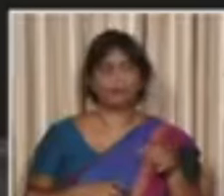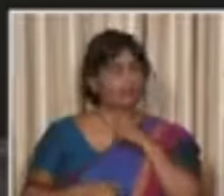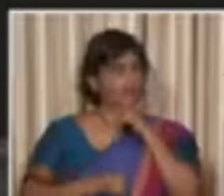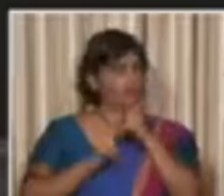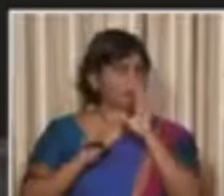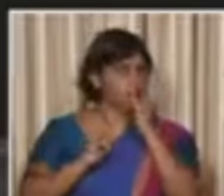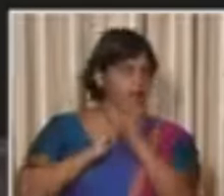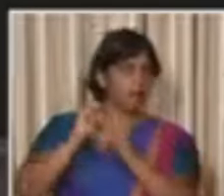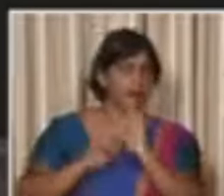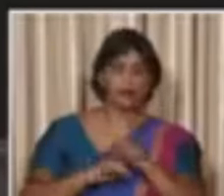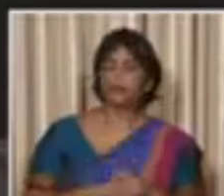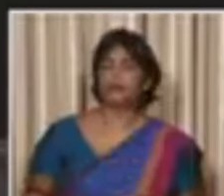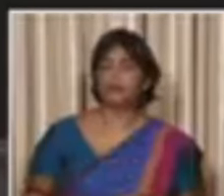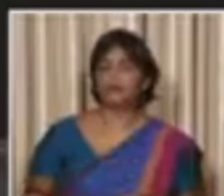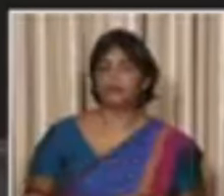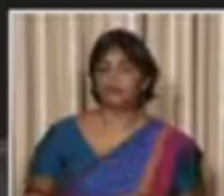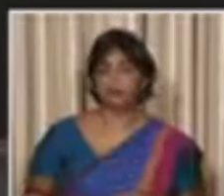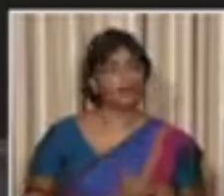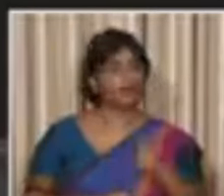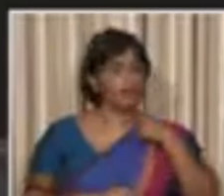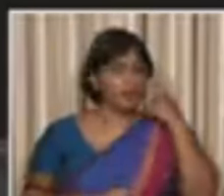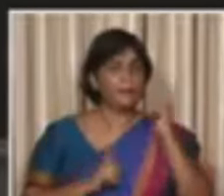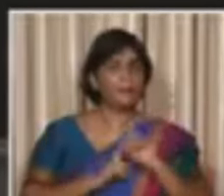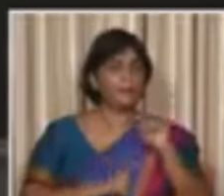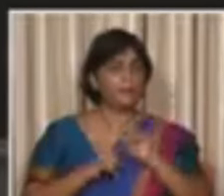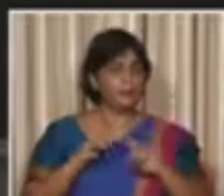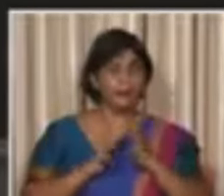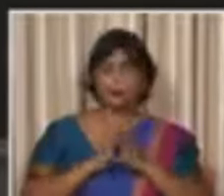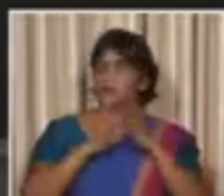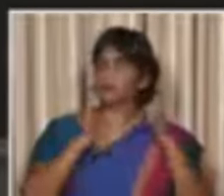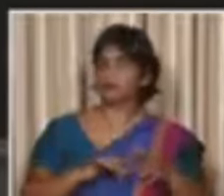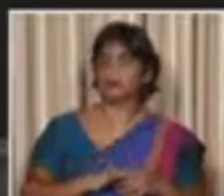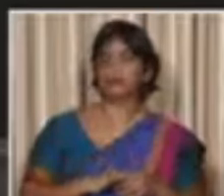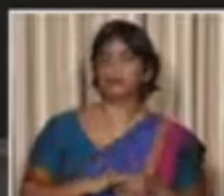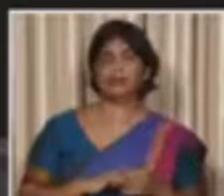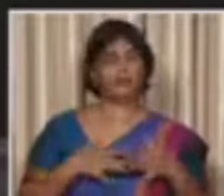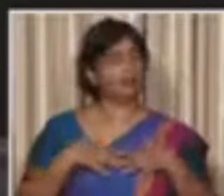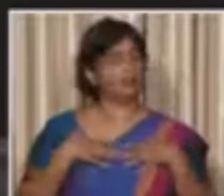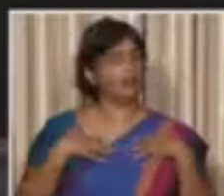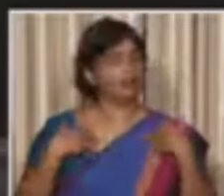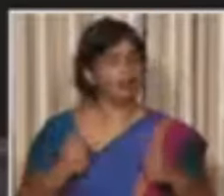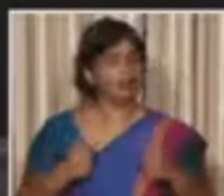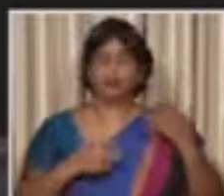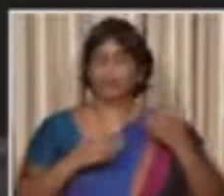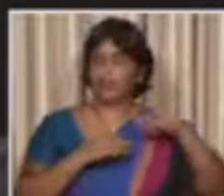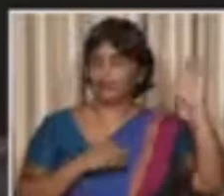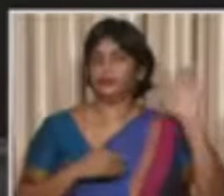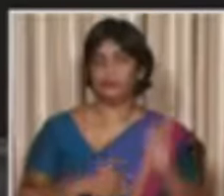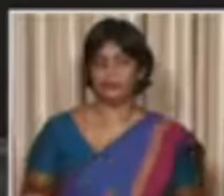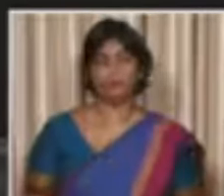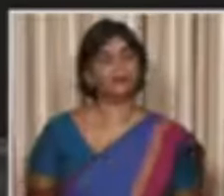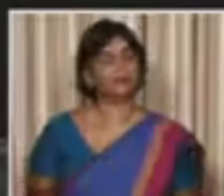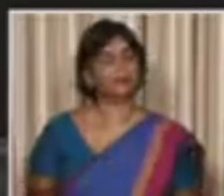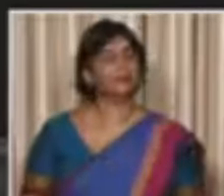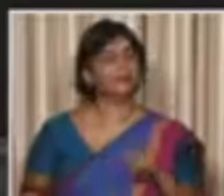කතාබහක් විවේචනයක් තිබුණා. මම හිතන්නේ පාර්ලිමේන්තුවටත් විශාල සහනයක් විදිහට දකින්නවා මේ තීන්දුව.